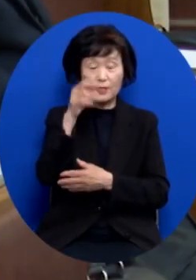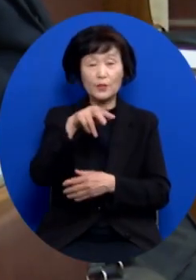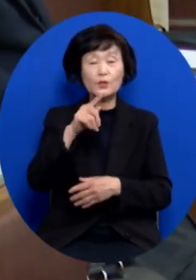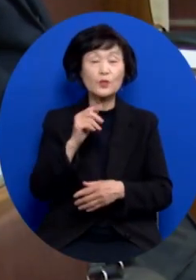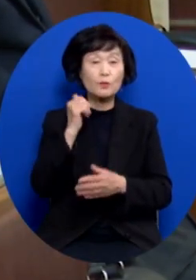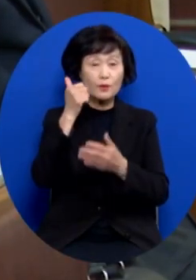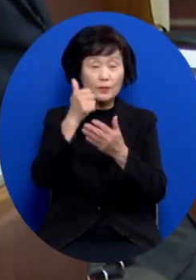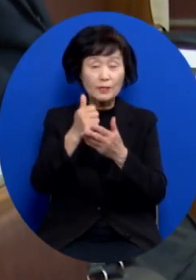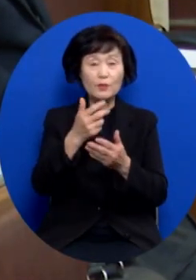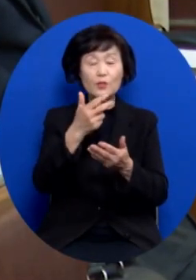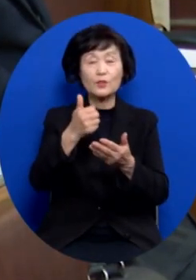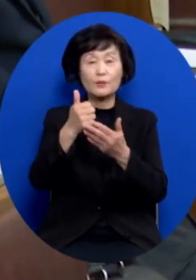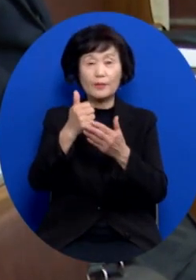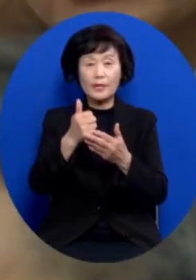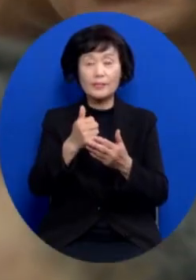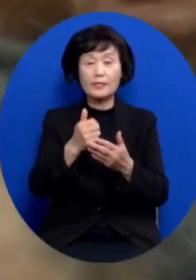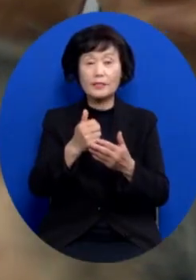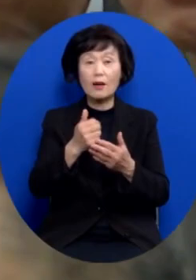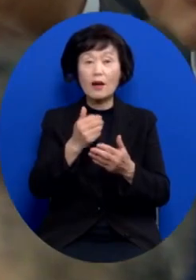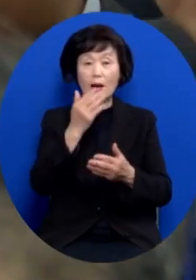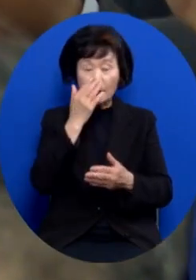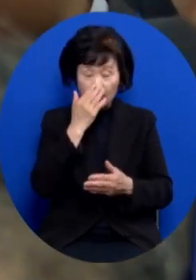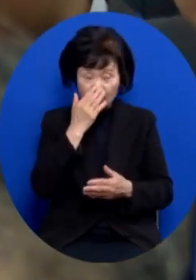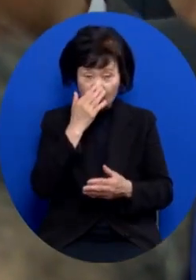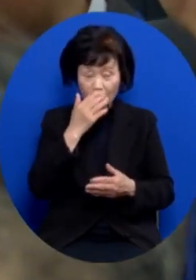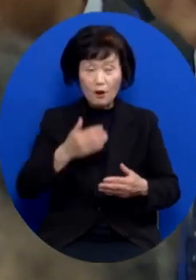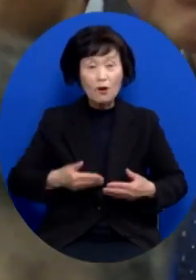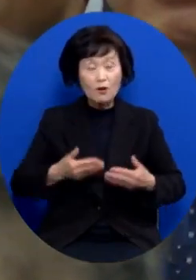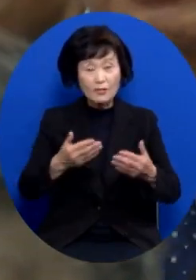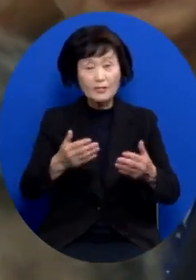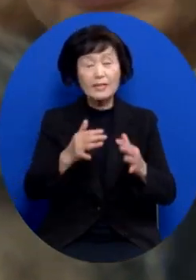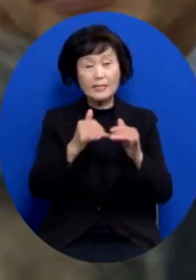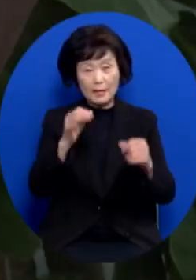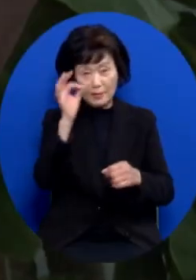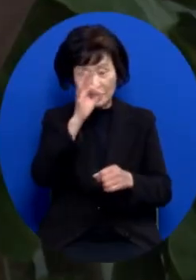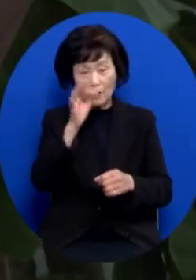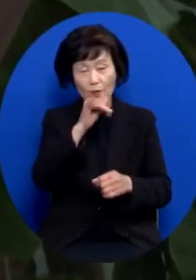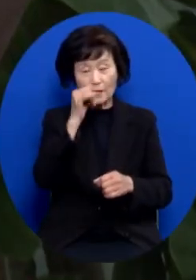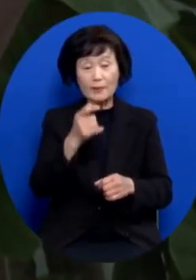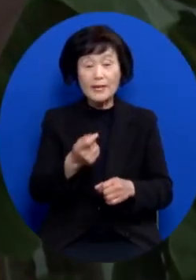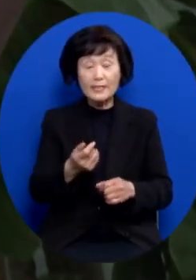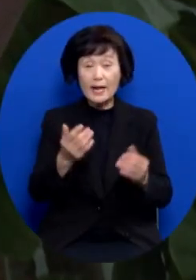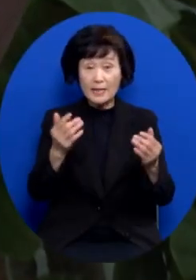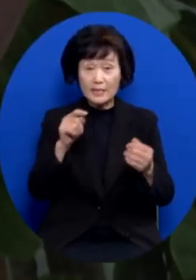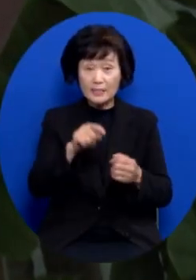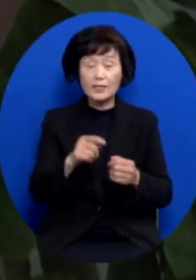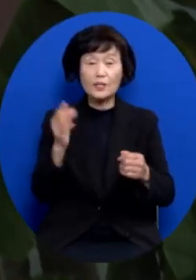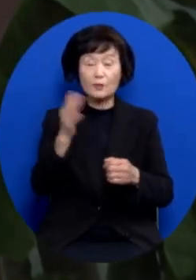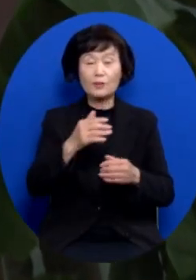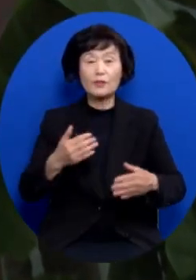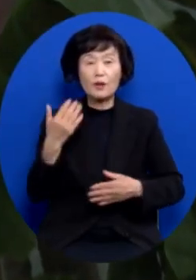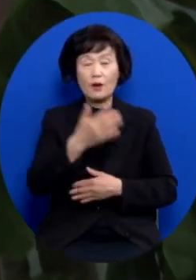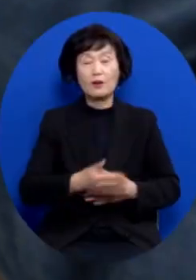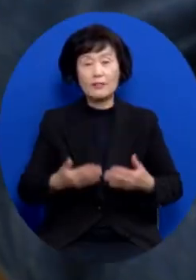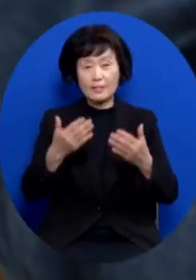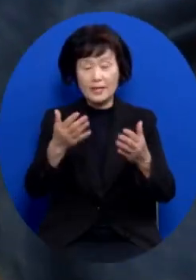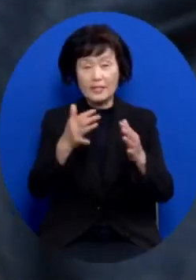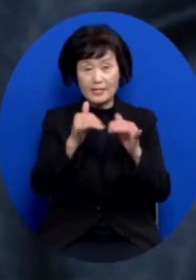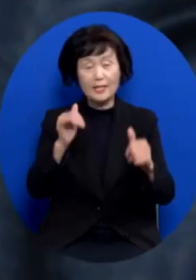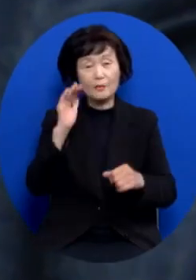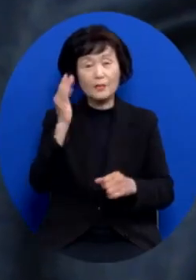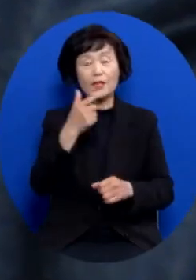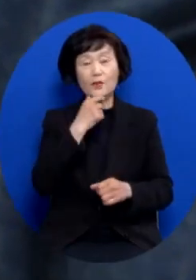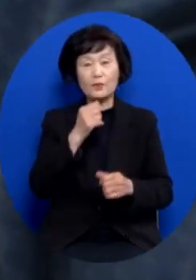목사는 주님께서는 겸손하고 헌신된 사람을 찾으신다며 작은 곳에서부터 헌신하는 여러분이 되길 바란다고 전했습니다.